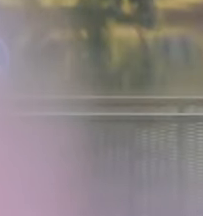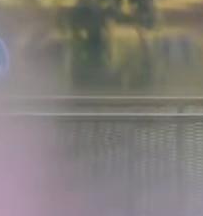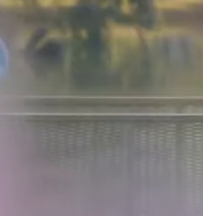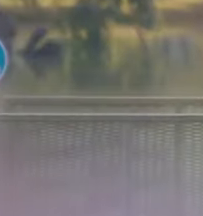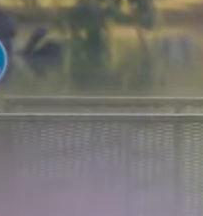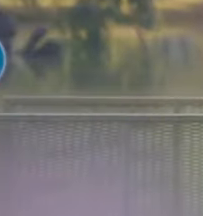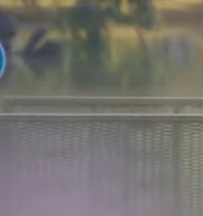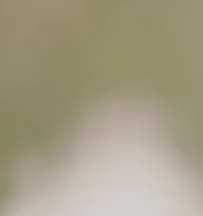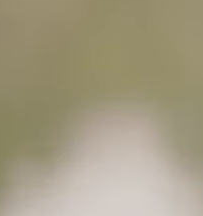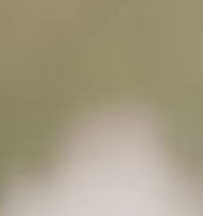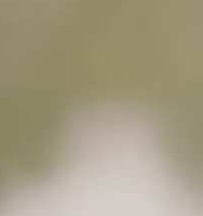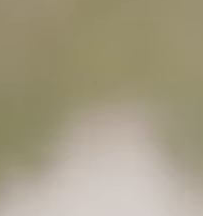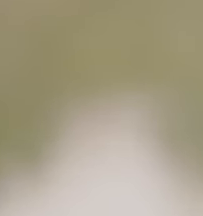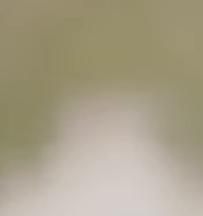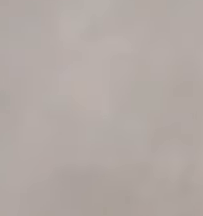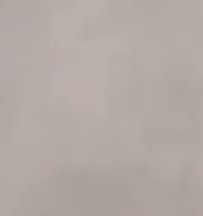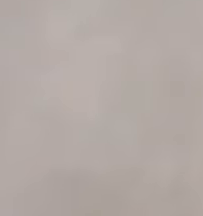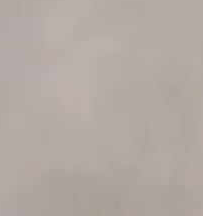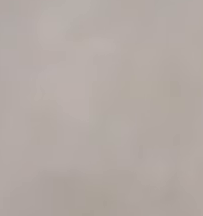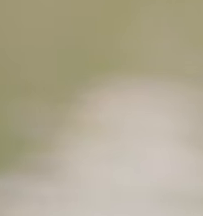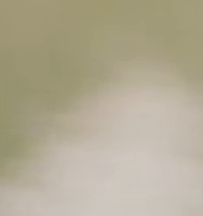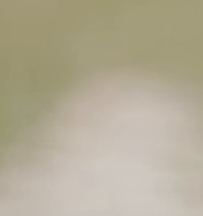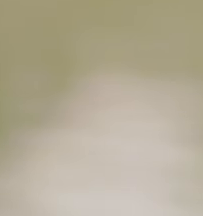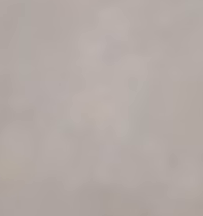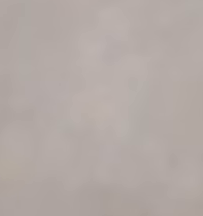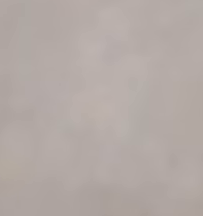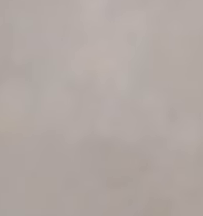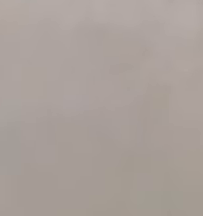ผมมีอะไรจะให ้อะไรเหรอ